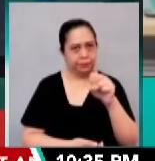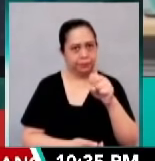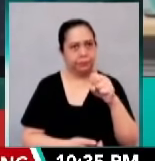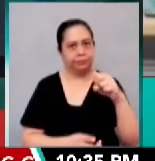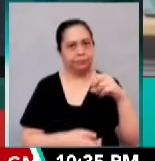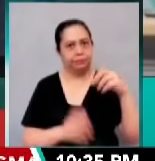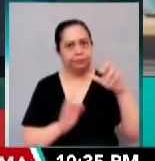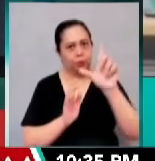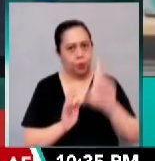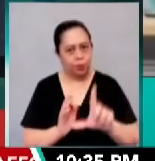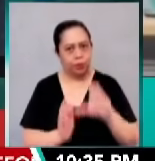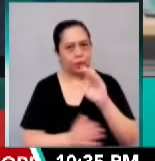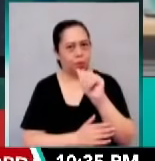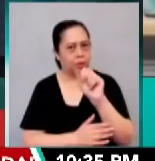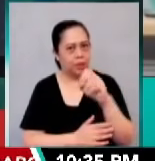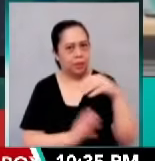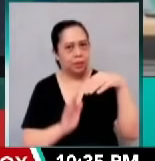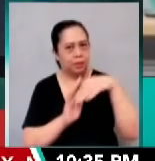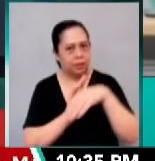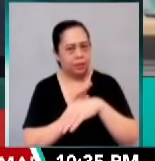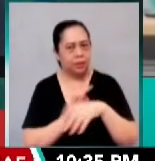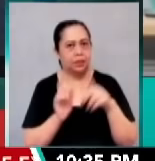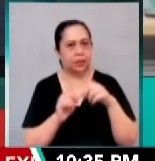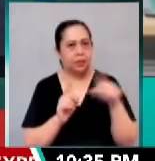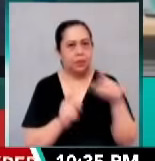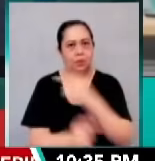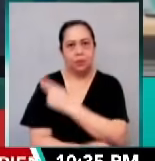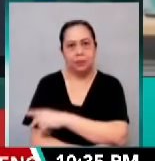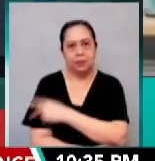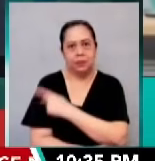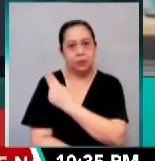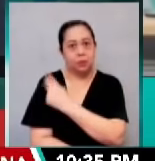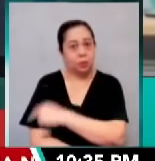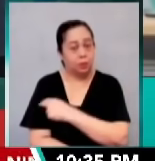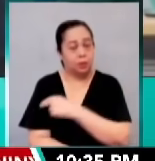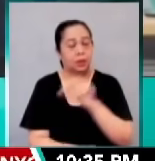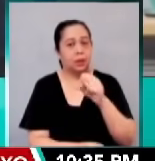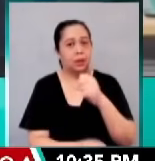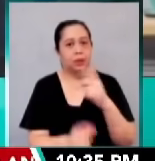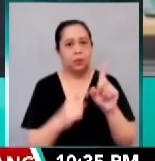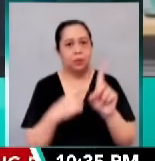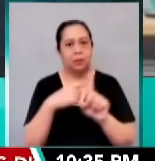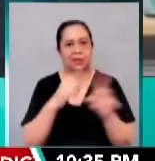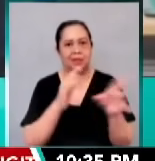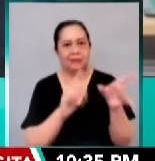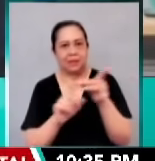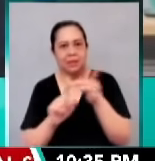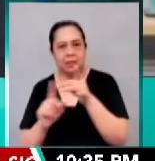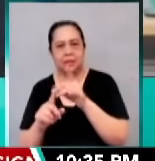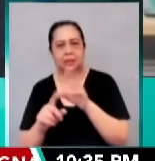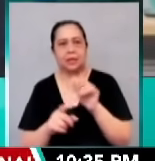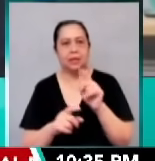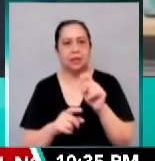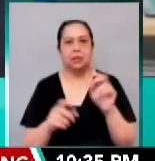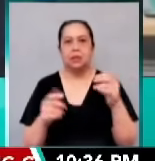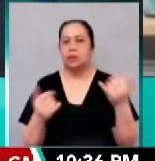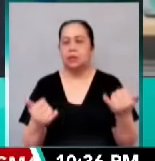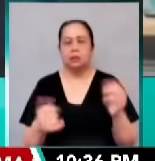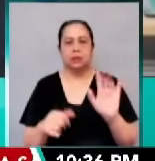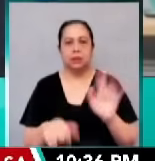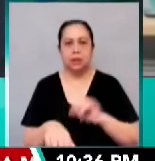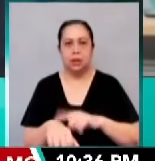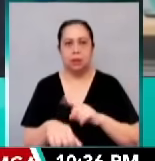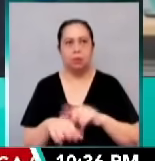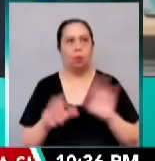bumababa rin po yung mga admissions natin sa ospital, bumababa ang positivity rate natin. hindi po ngayon ang panahon para maging